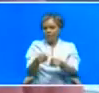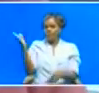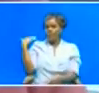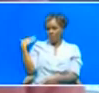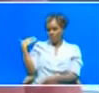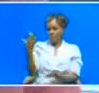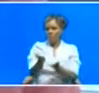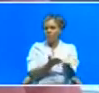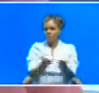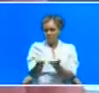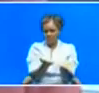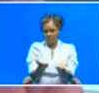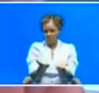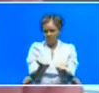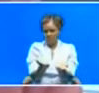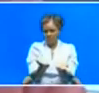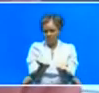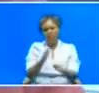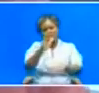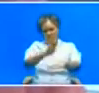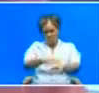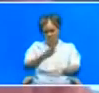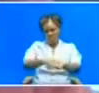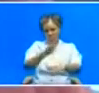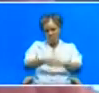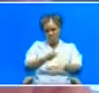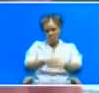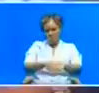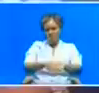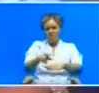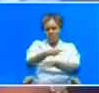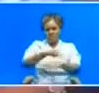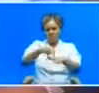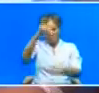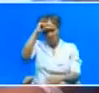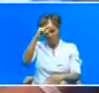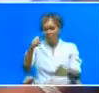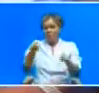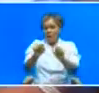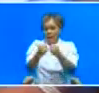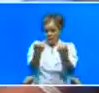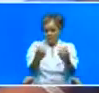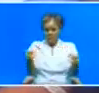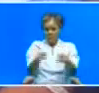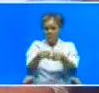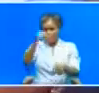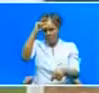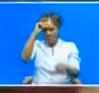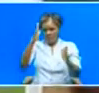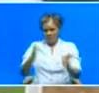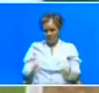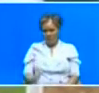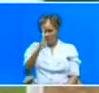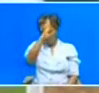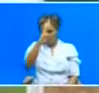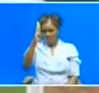tunahudumiwa kitambo, tulikuwa tunahudumiwa tu vizuri ikiwa katika serikali ya juu. Huku haya ya kijiri, Gavana Kenneth Lusaka ambaye